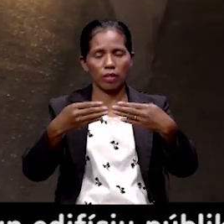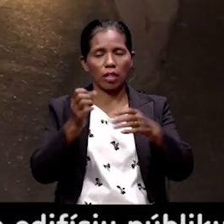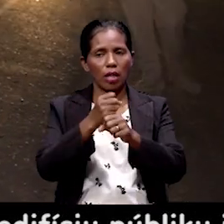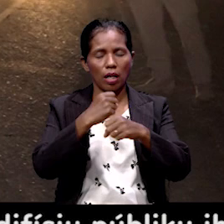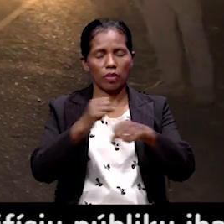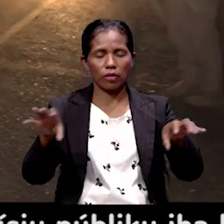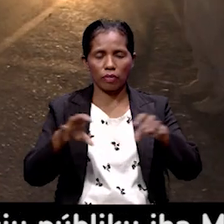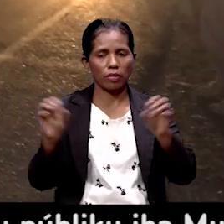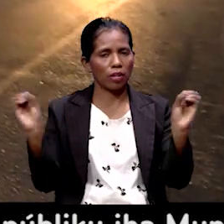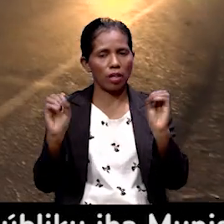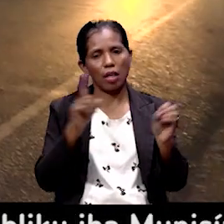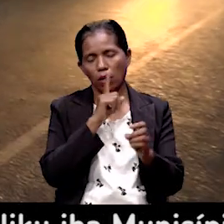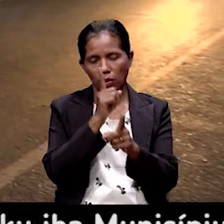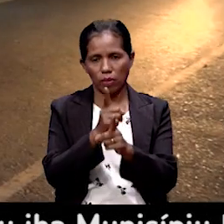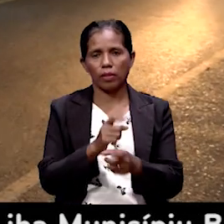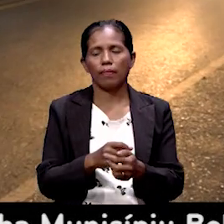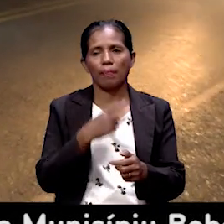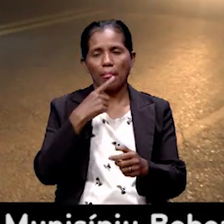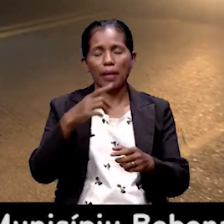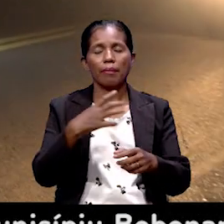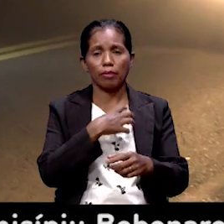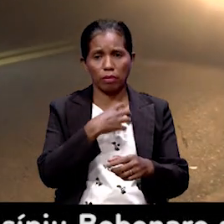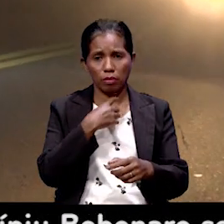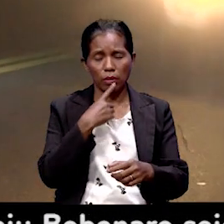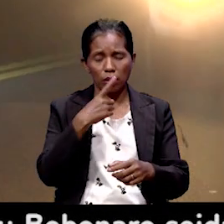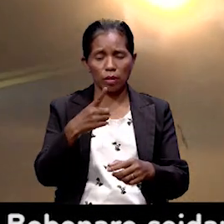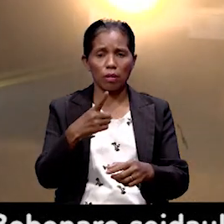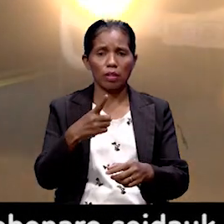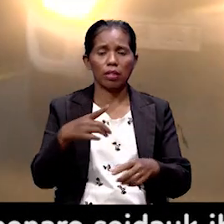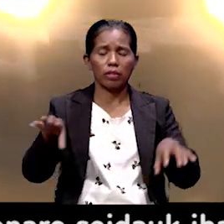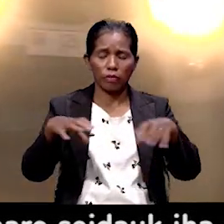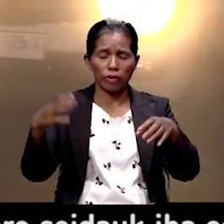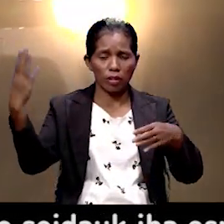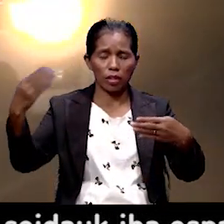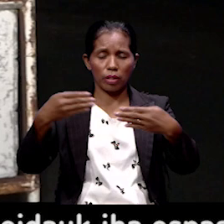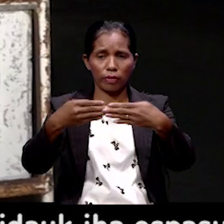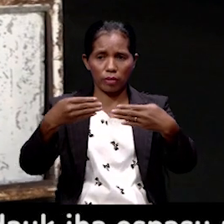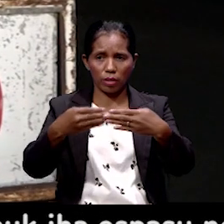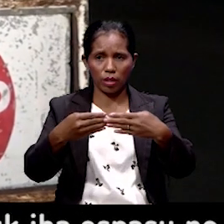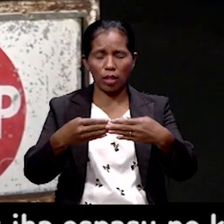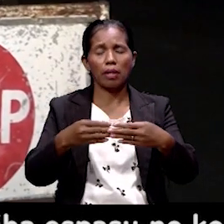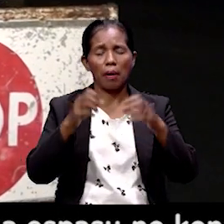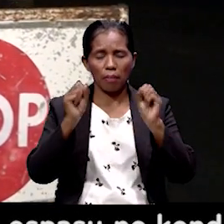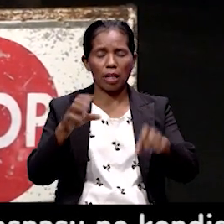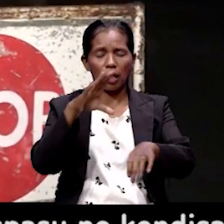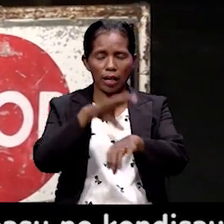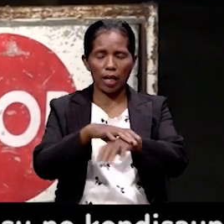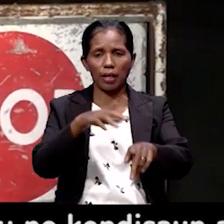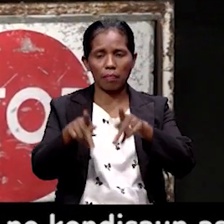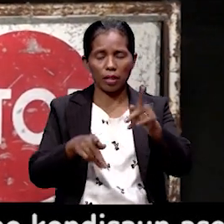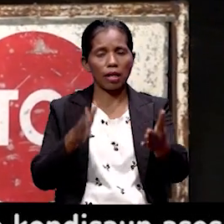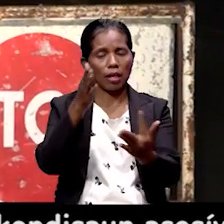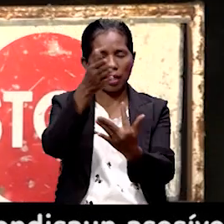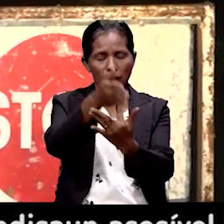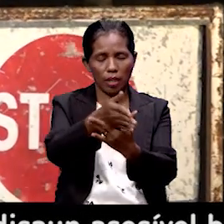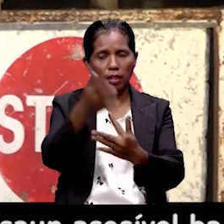Pedro Belo Hateten, Penitele e a Fronteira halo serviço operação e a linha fronteira, não consegue capturar cidadão balão nebe hakat ilegalmente